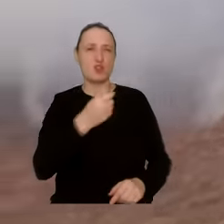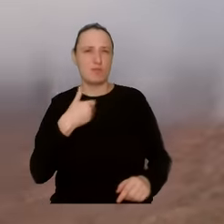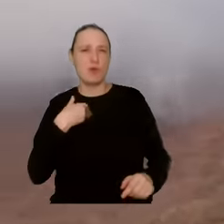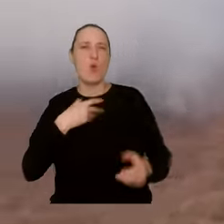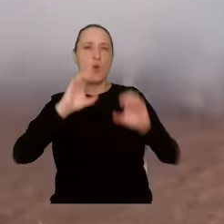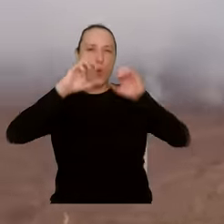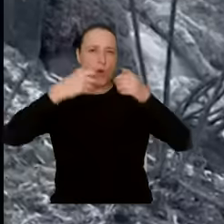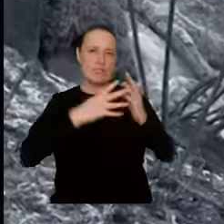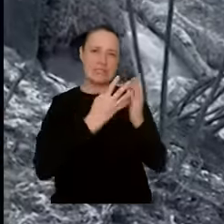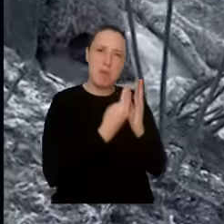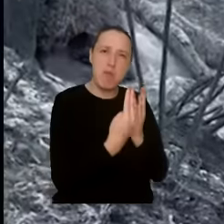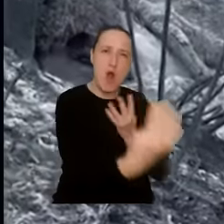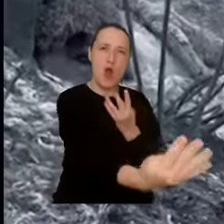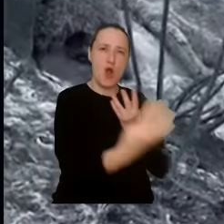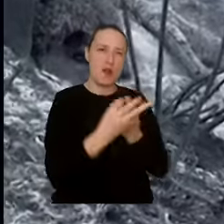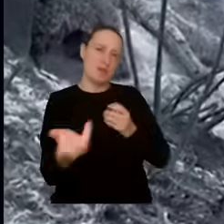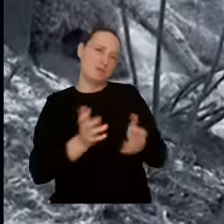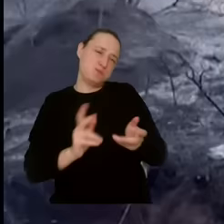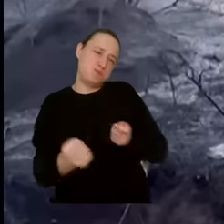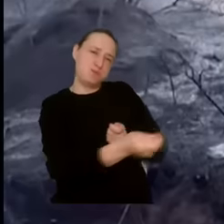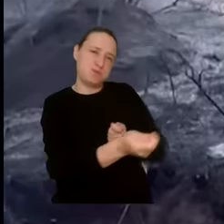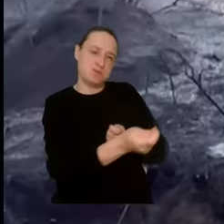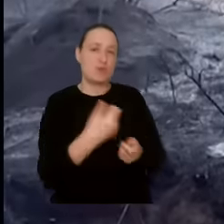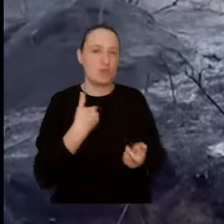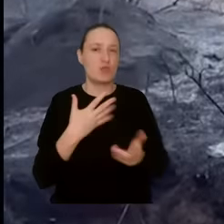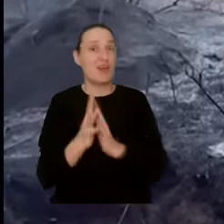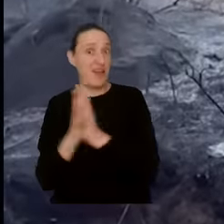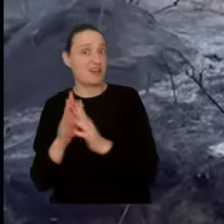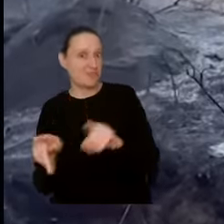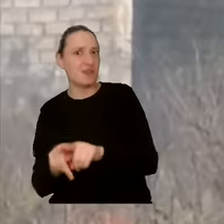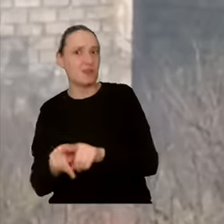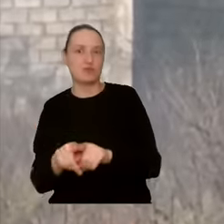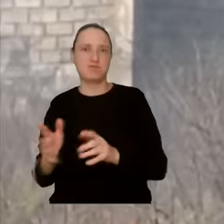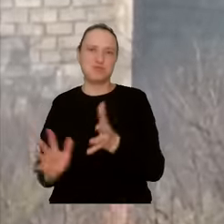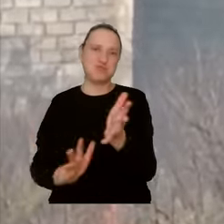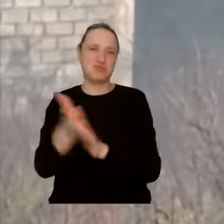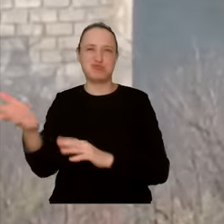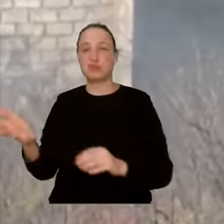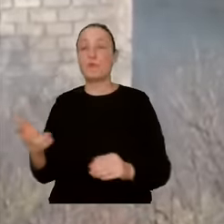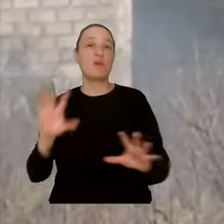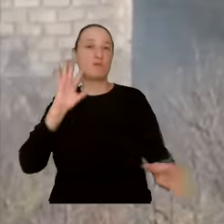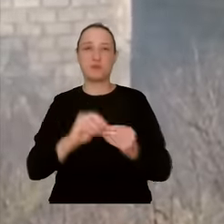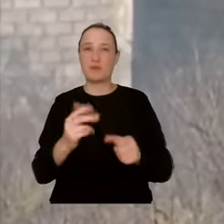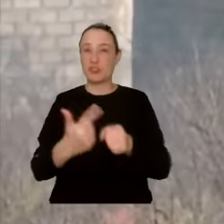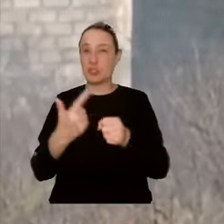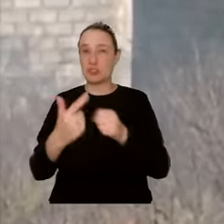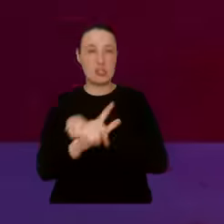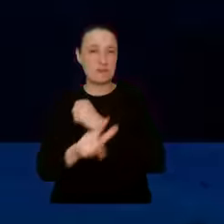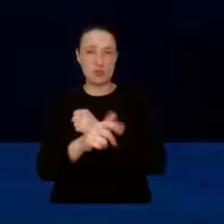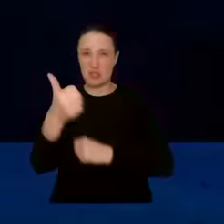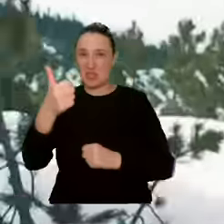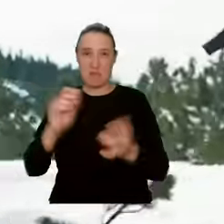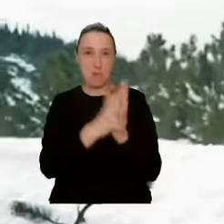którym pojawił się ogień, i okoliczne lasy. Według meksykańskich służb aktywnych było 71 pożarów.